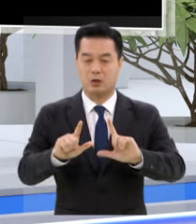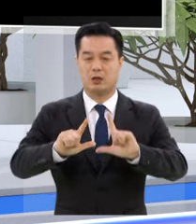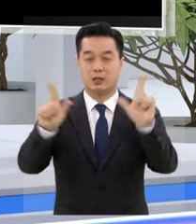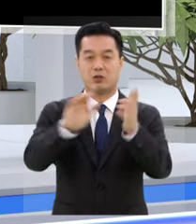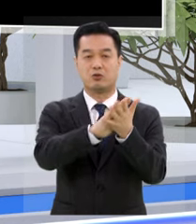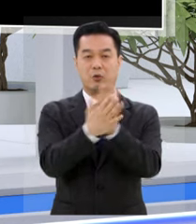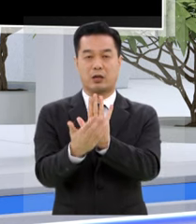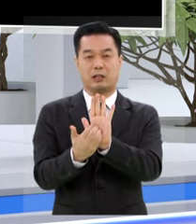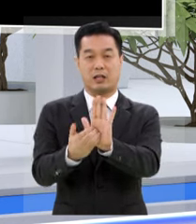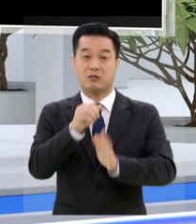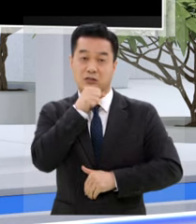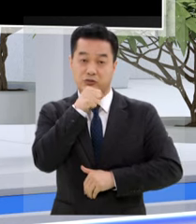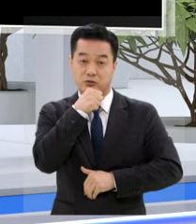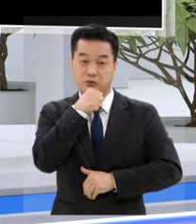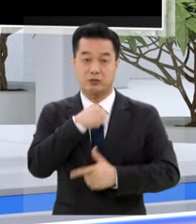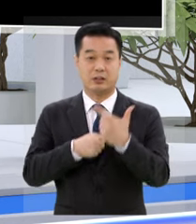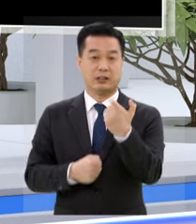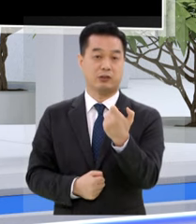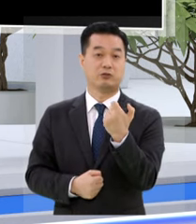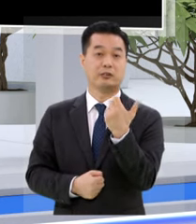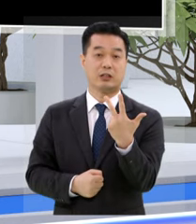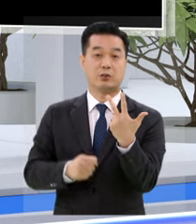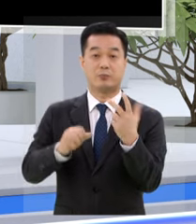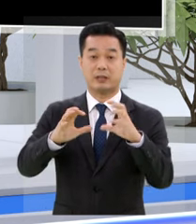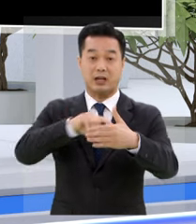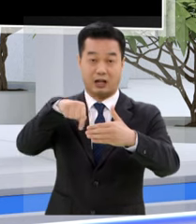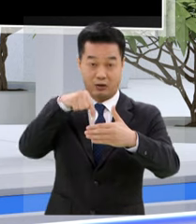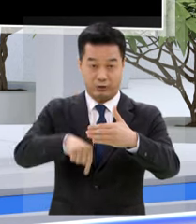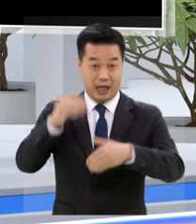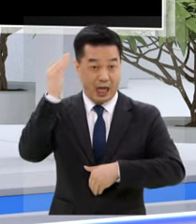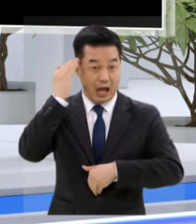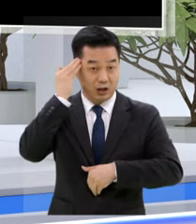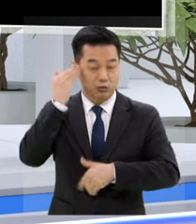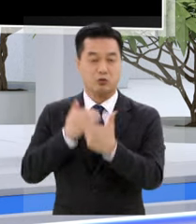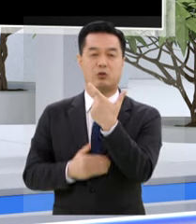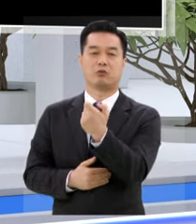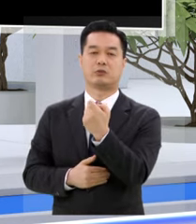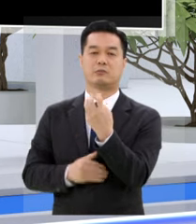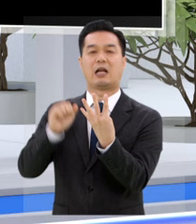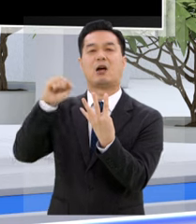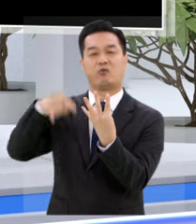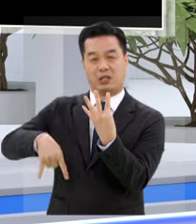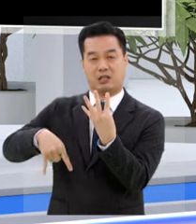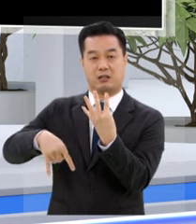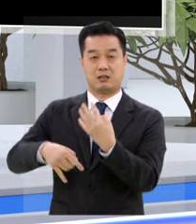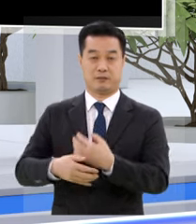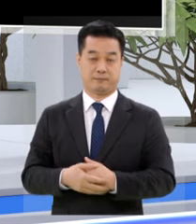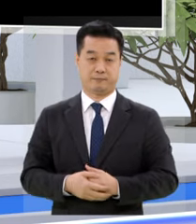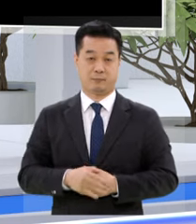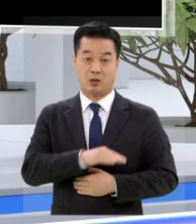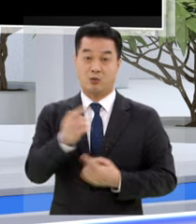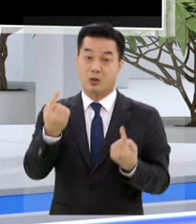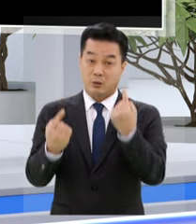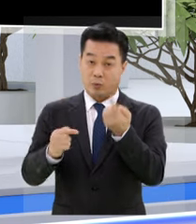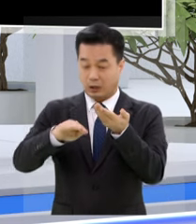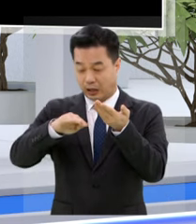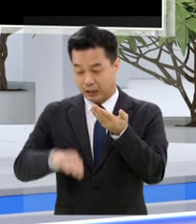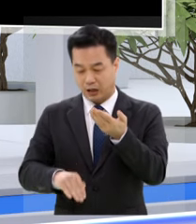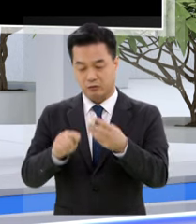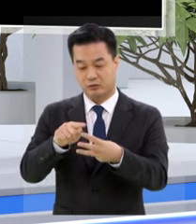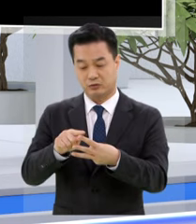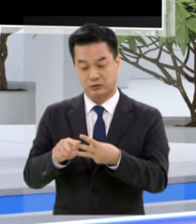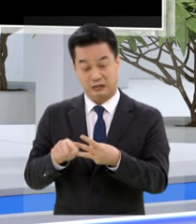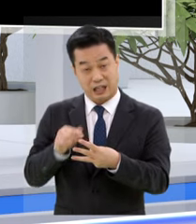지수에서는 예순 일곱 개 나라 가운데 64위 차지했습니다 우리보다 순위가 낮은 새